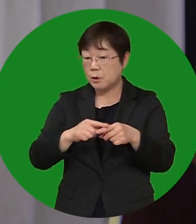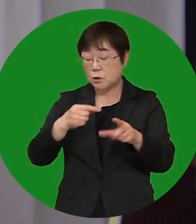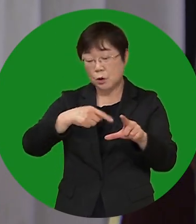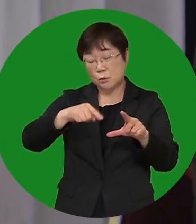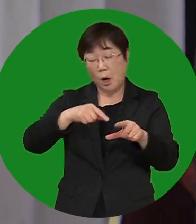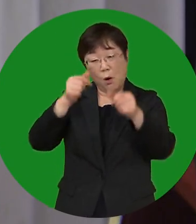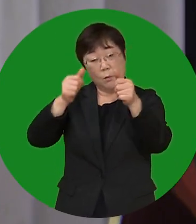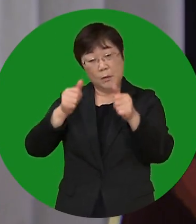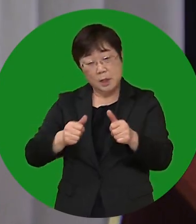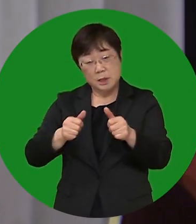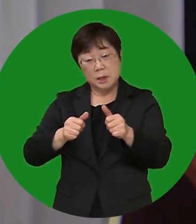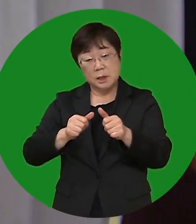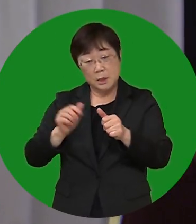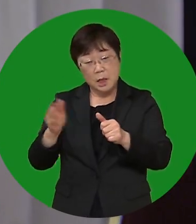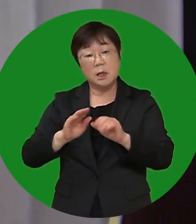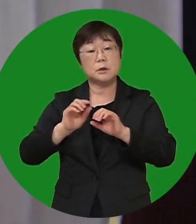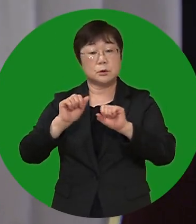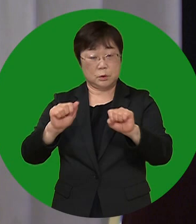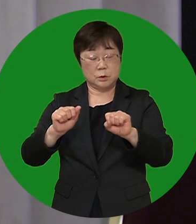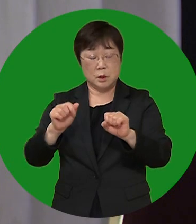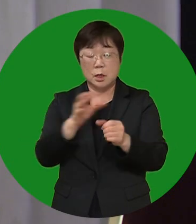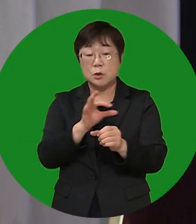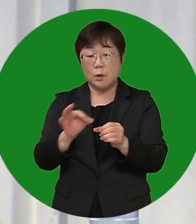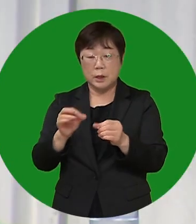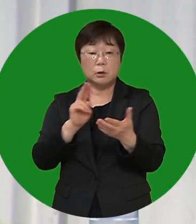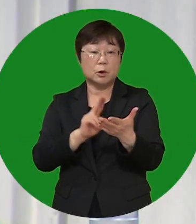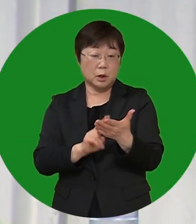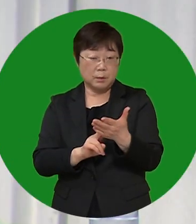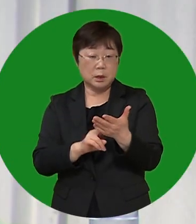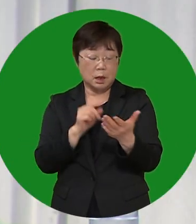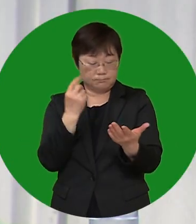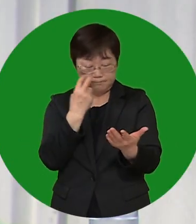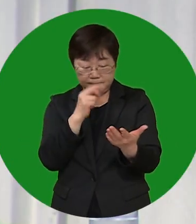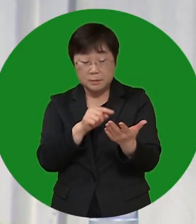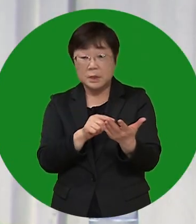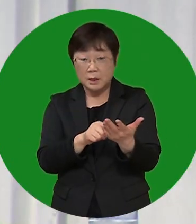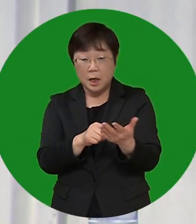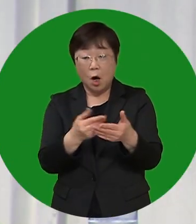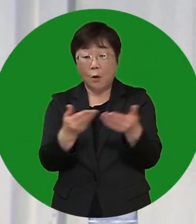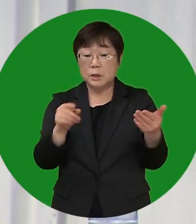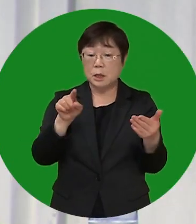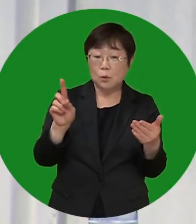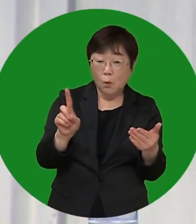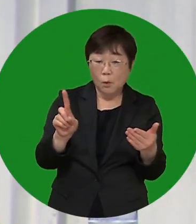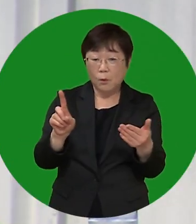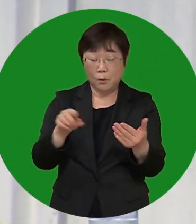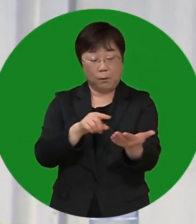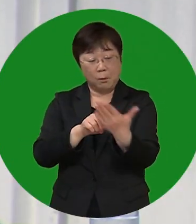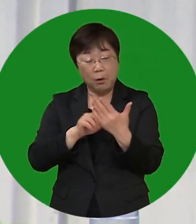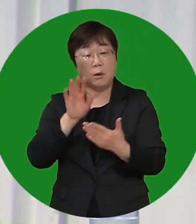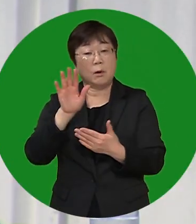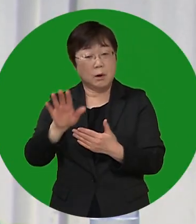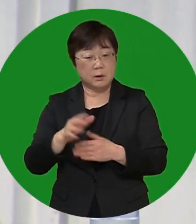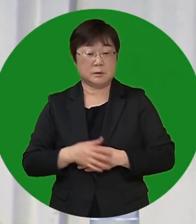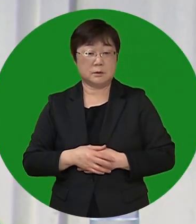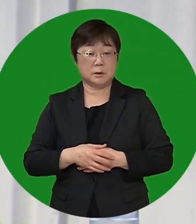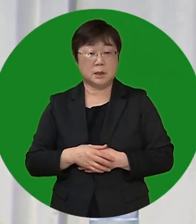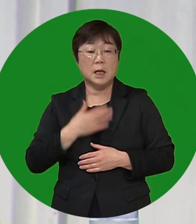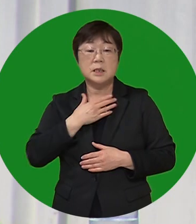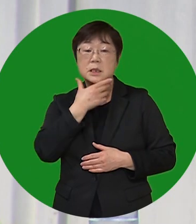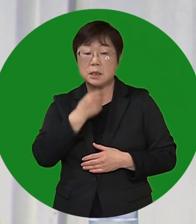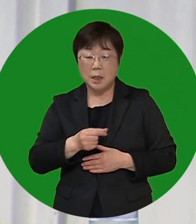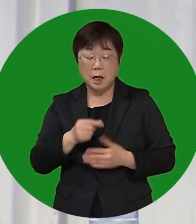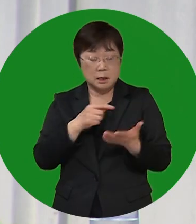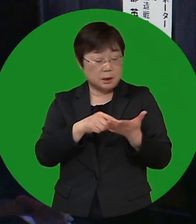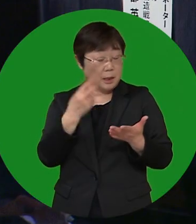ホームページすることができました商品を指定していなければお近くのお店どこに置いてあるかというのが分かるシステムです知りたい時